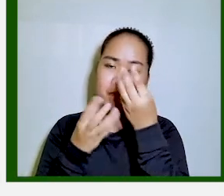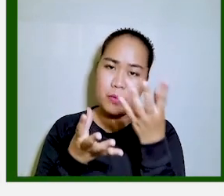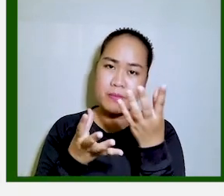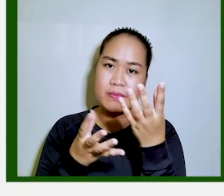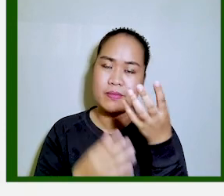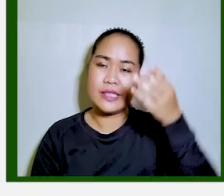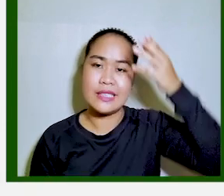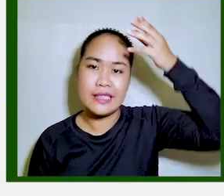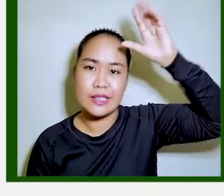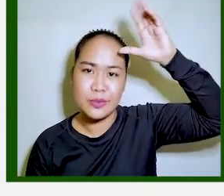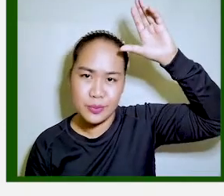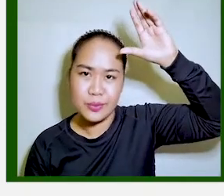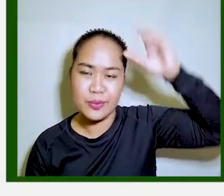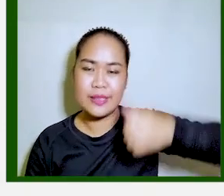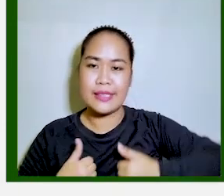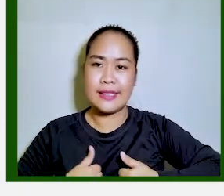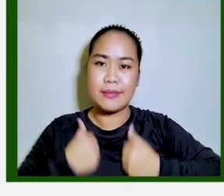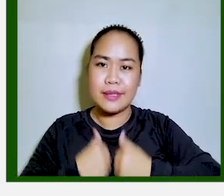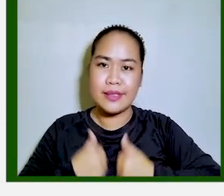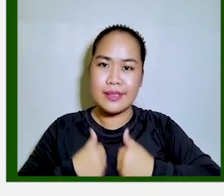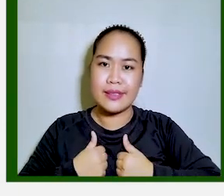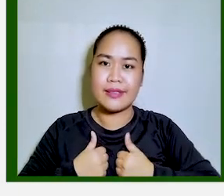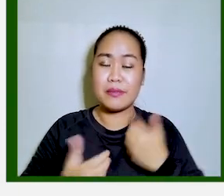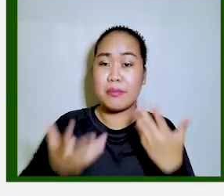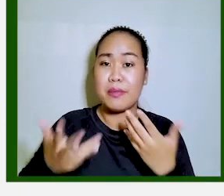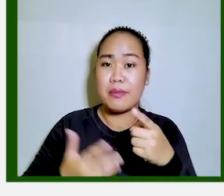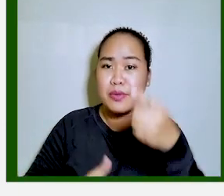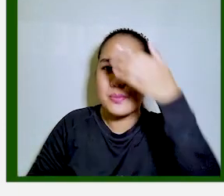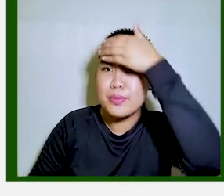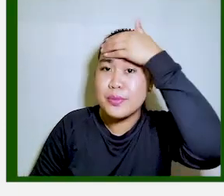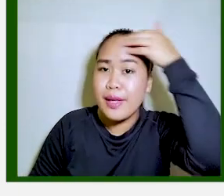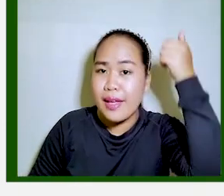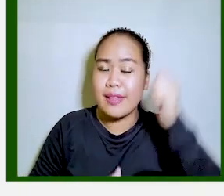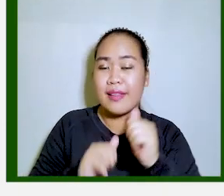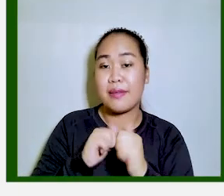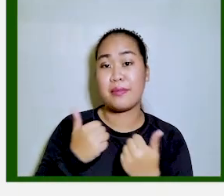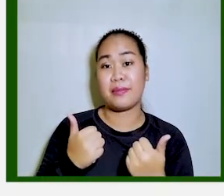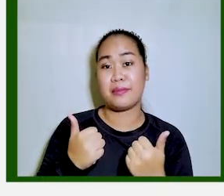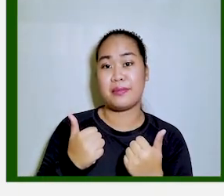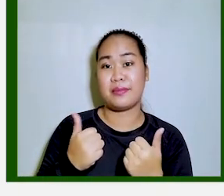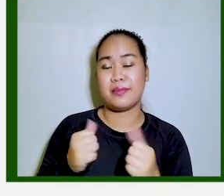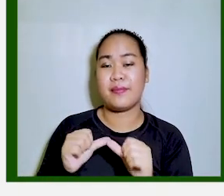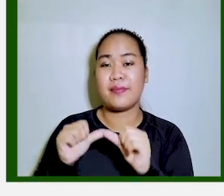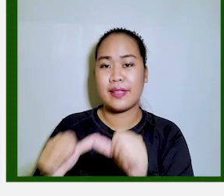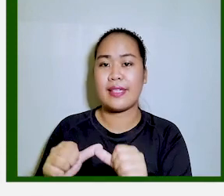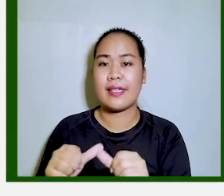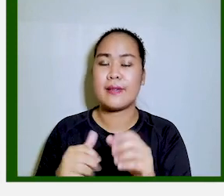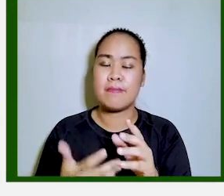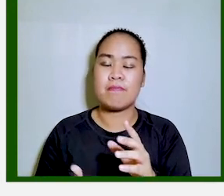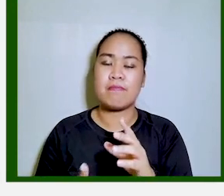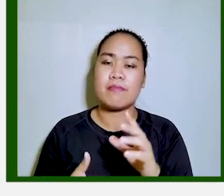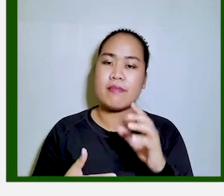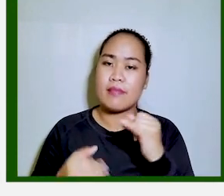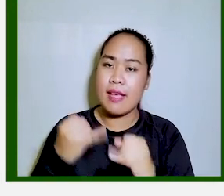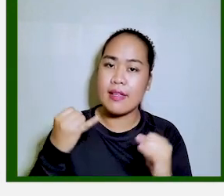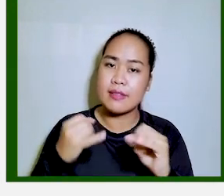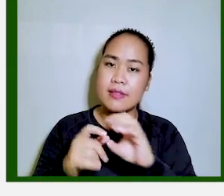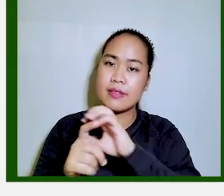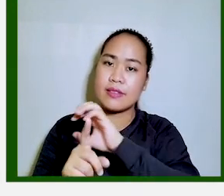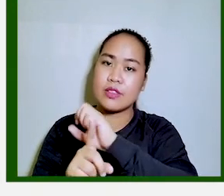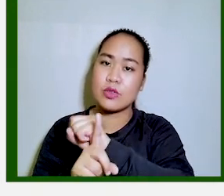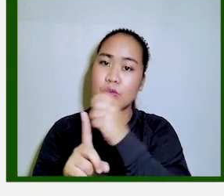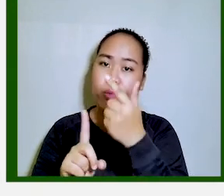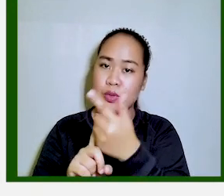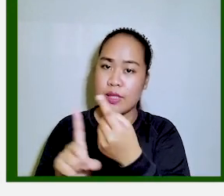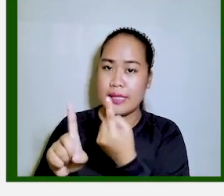tayo. Di ba? Baka malimutan natin maligo. No? And of course, practice social distancing. Yan. Minsan